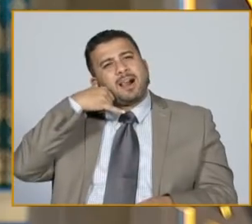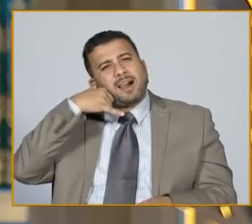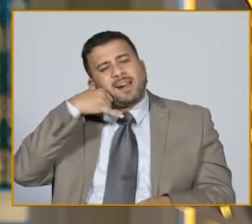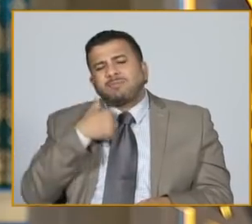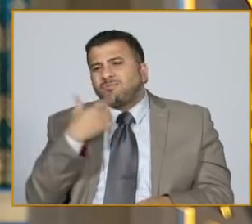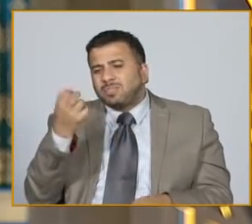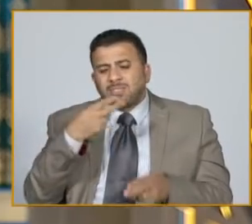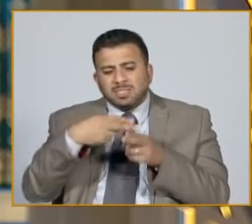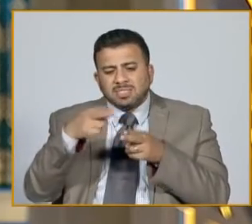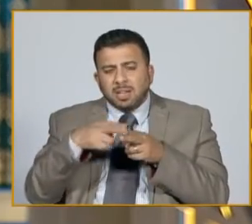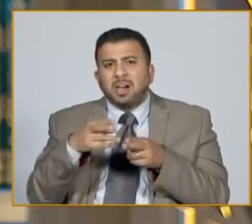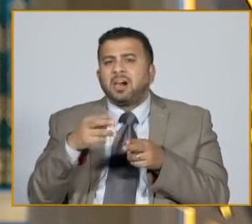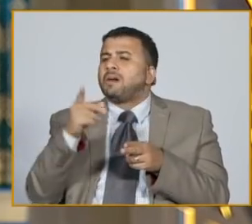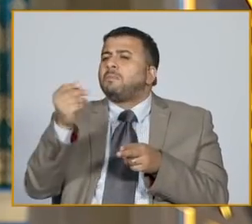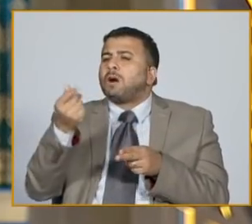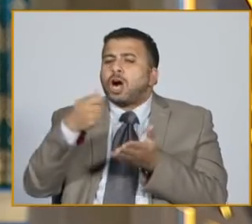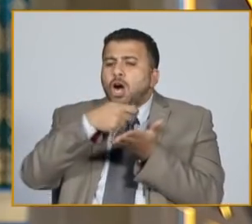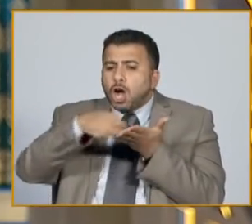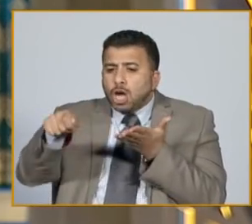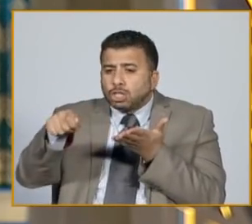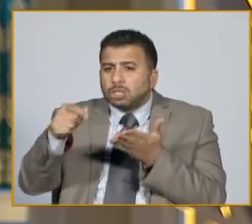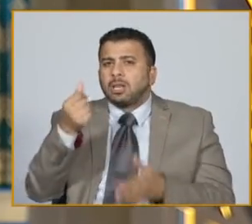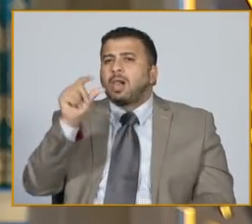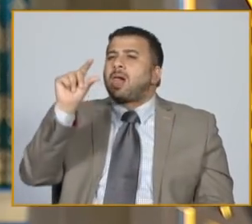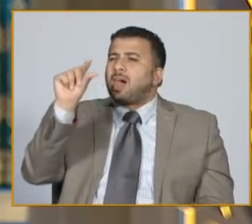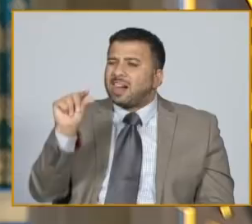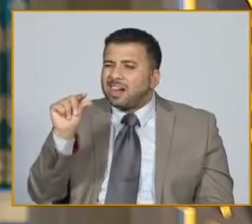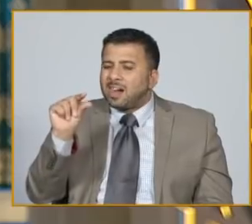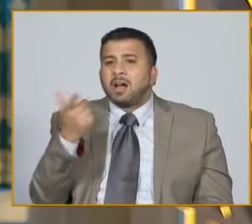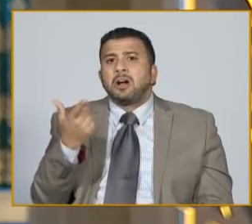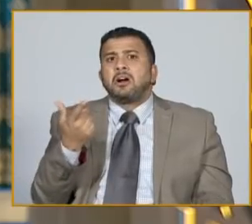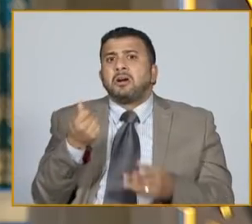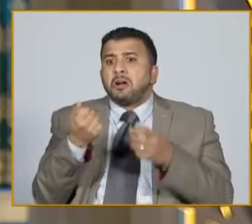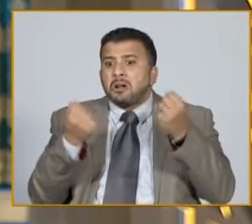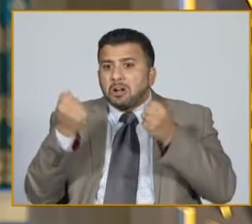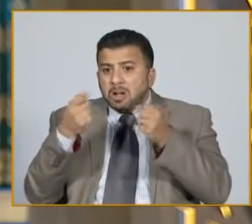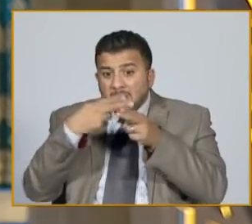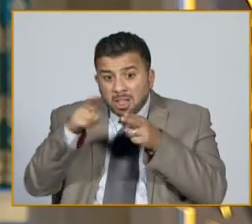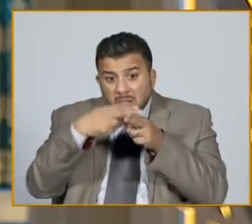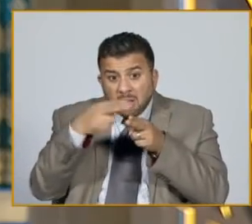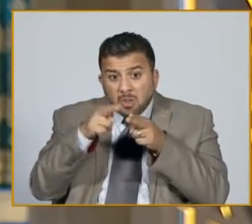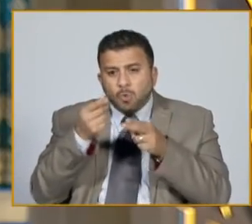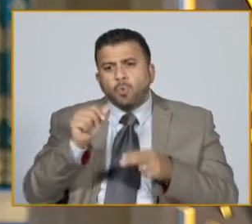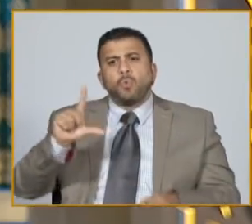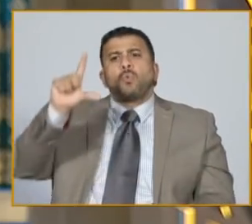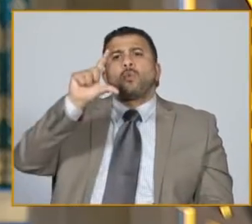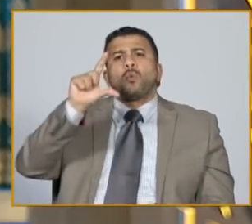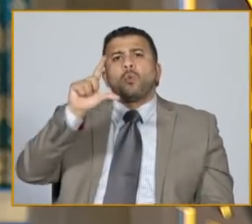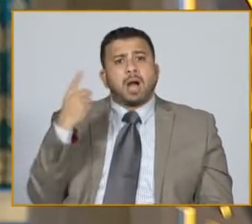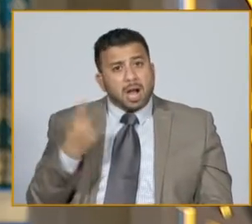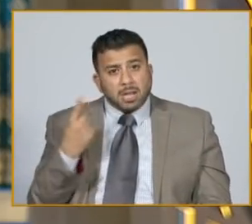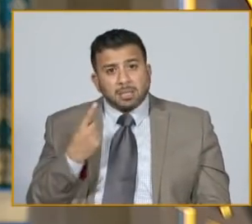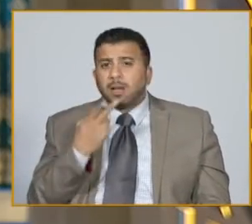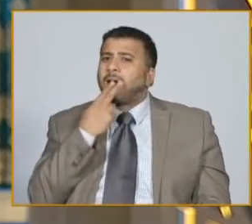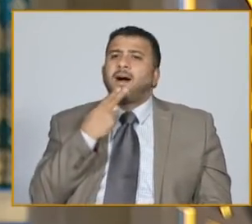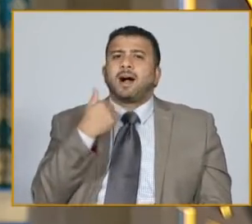إما بالكاش وإما بالأقساط، بالكاش سعر والأقساط سعر، يقول ما الحكم؟ ما في شيء جائز، وأحل